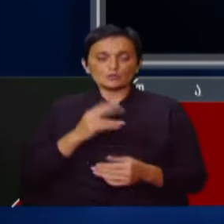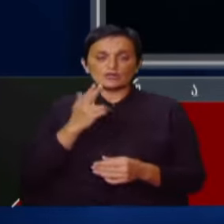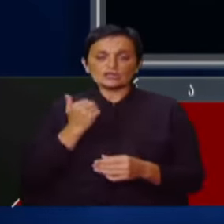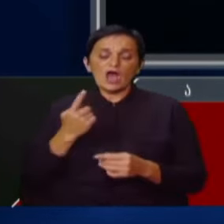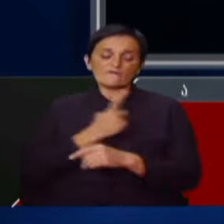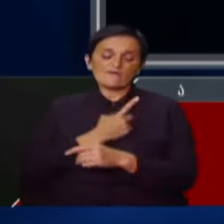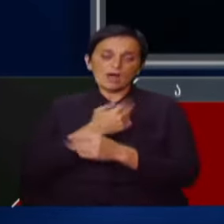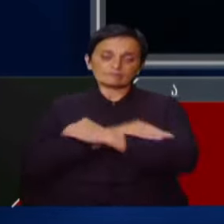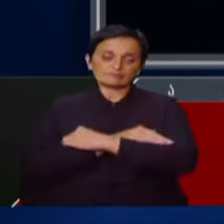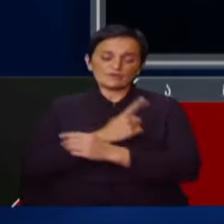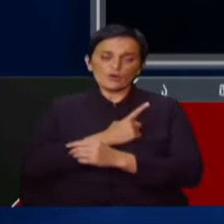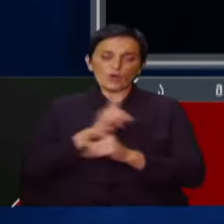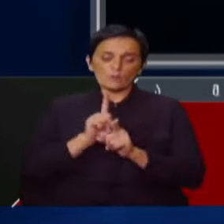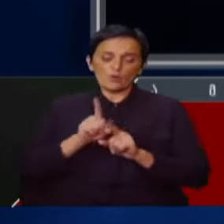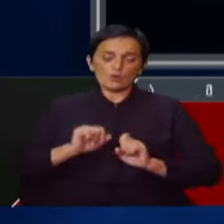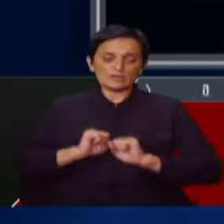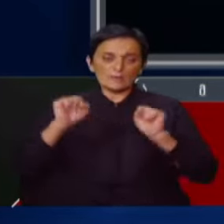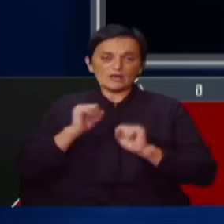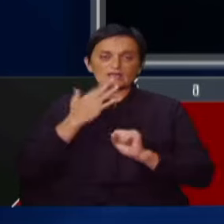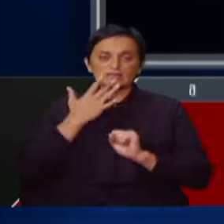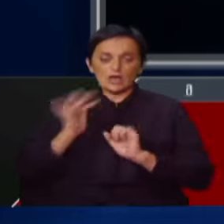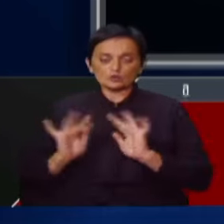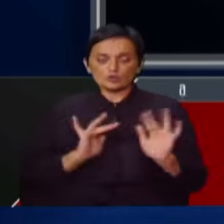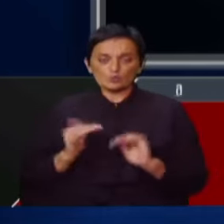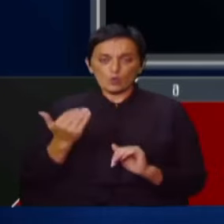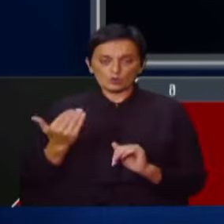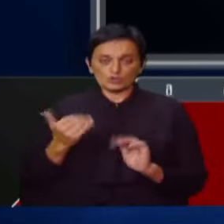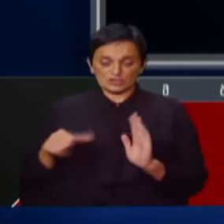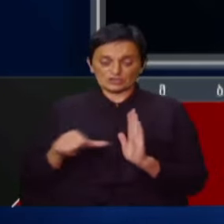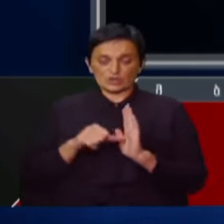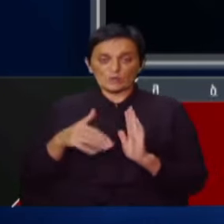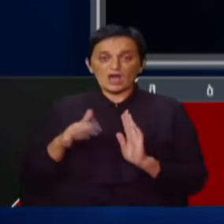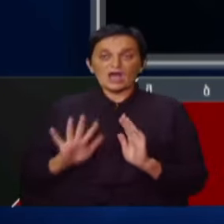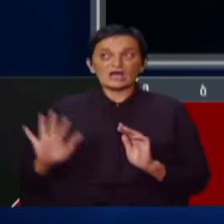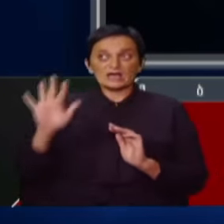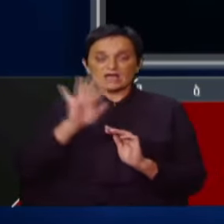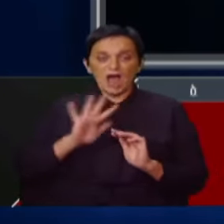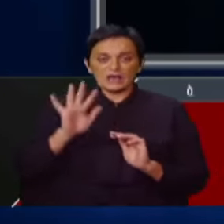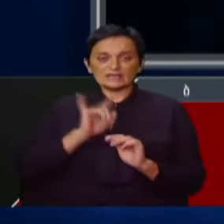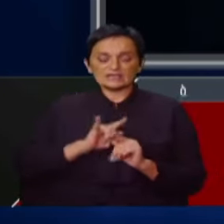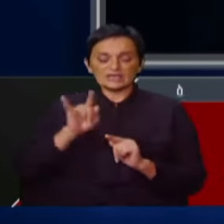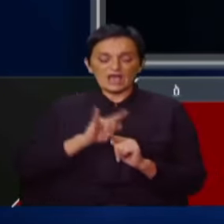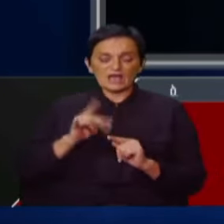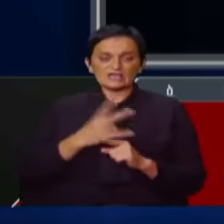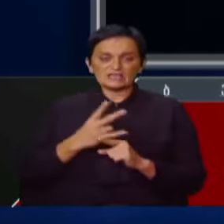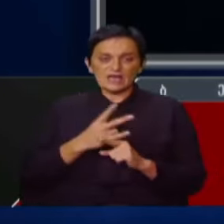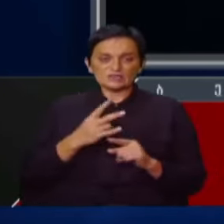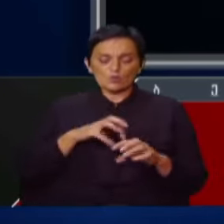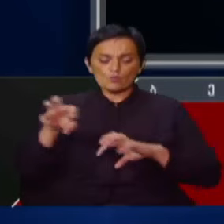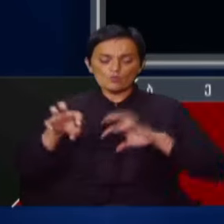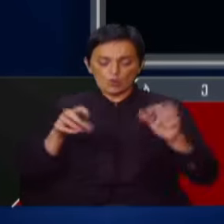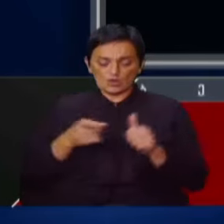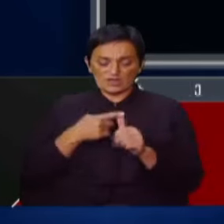გულხელდაკრეფილი ველოდოთ იმ ნაღმის აფეთქებას, რომელსაც კოლექტიური ნაციონალური მოძრაობის საშუალებით გარედან ხელოვნურად თავს მოხვეული რადიკალიზმი და პოლარიზაცია